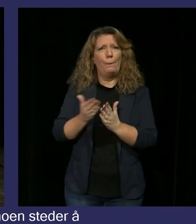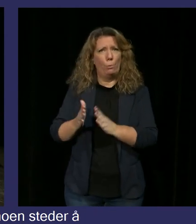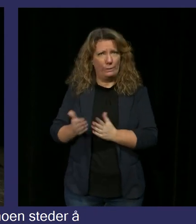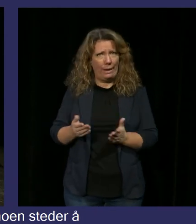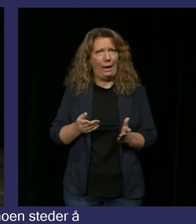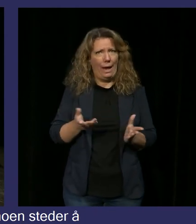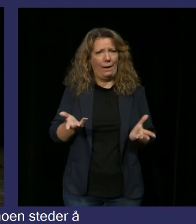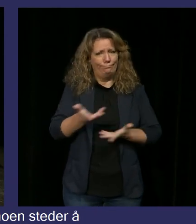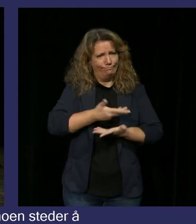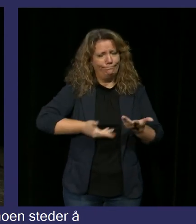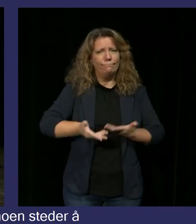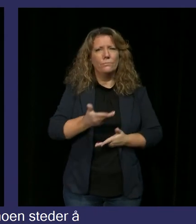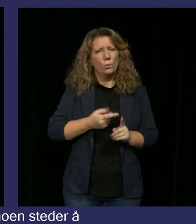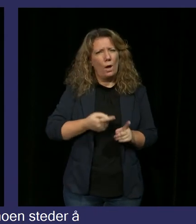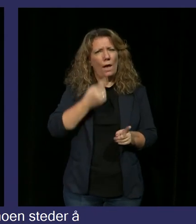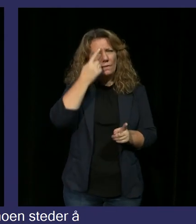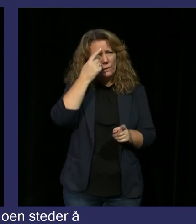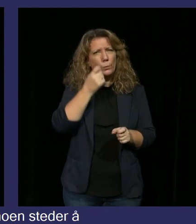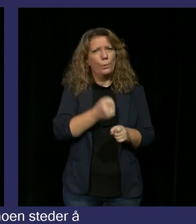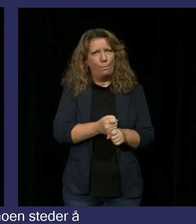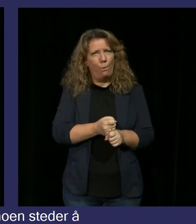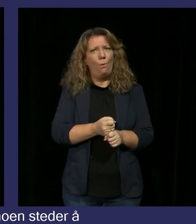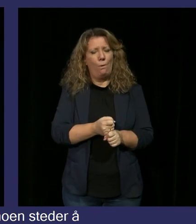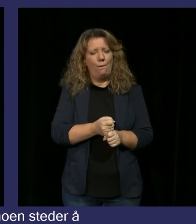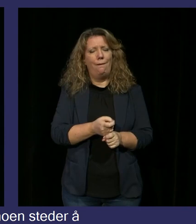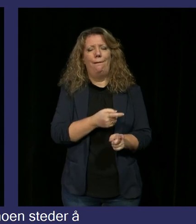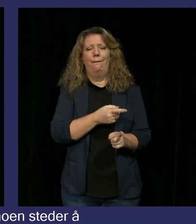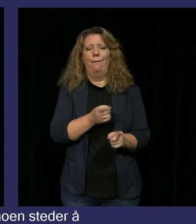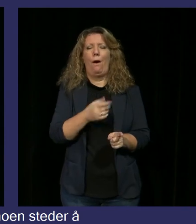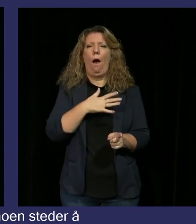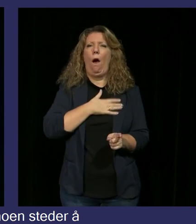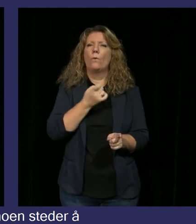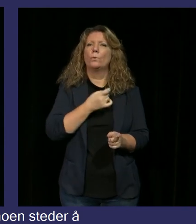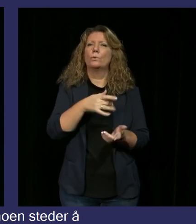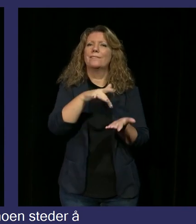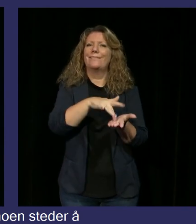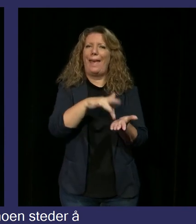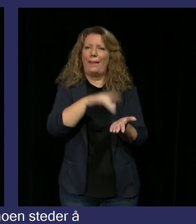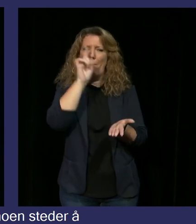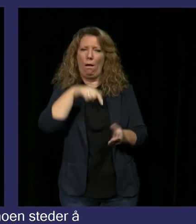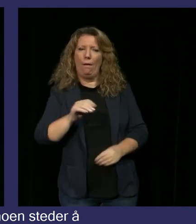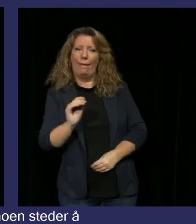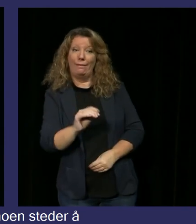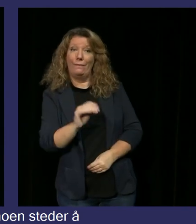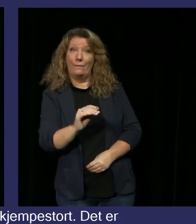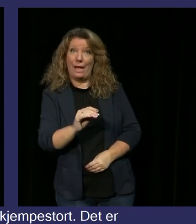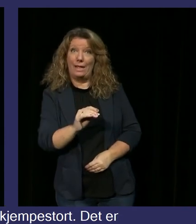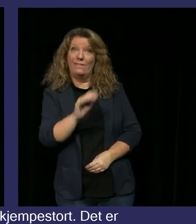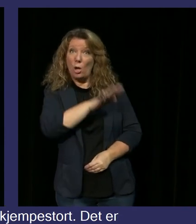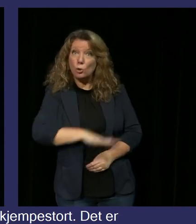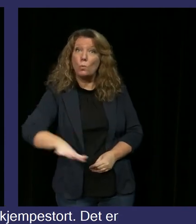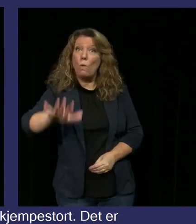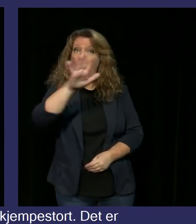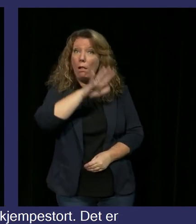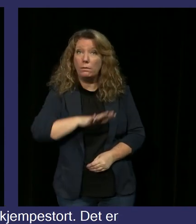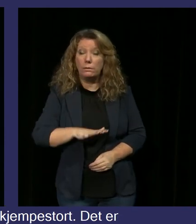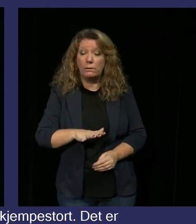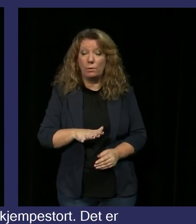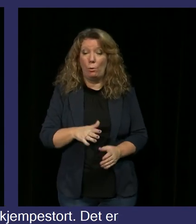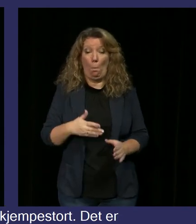tro på at det å ha noen sånne steder å henvende seg, noen nasjonale som går litt på tvers av disse